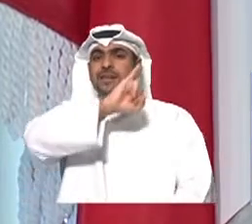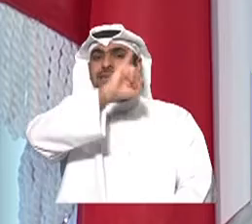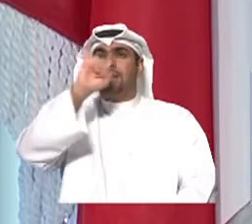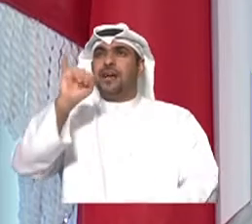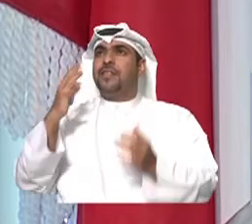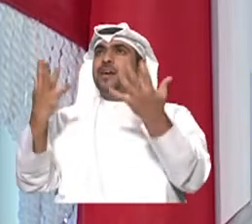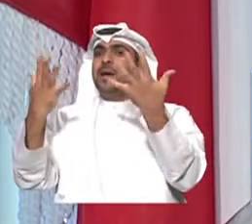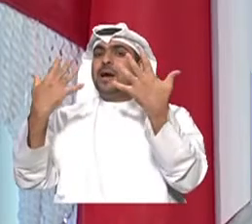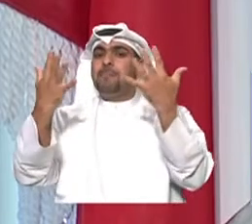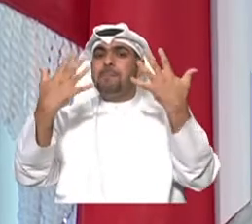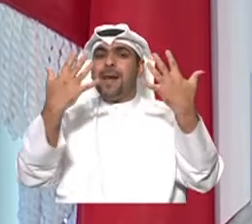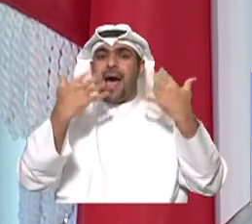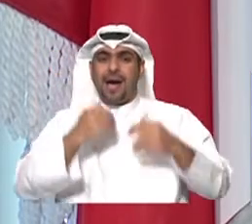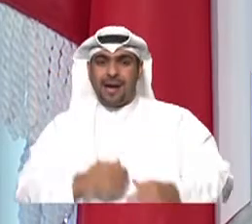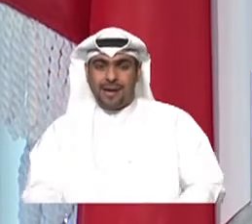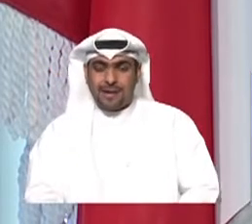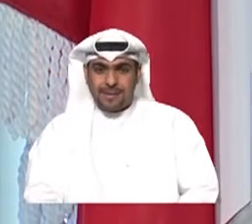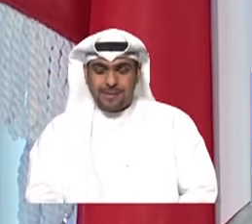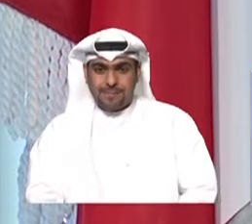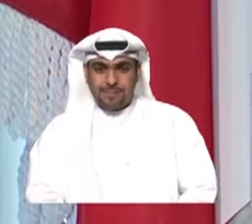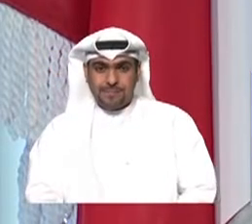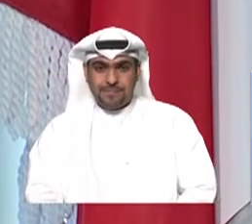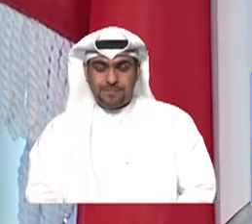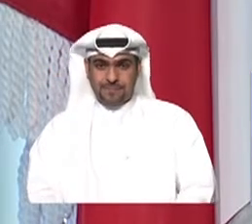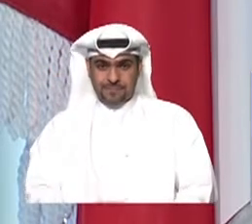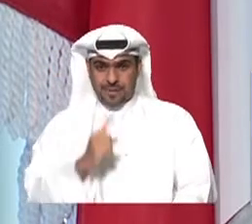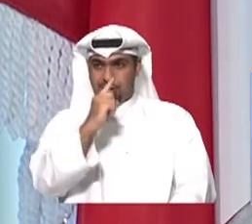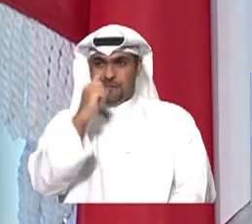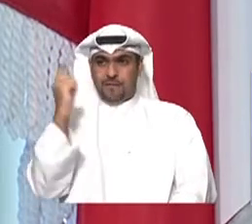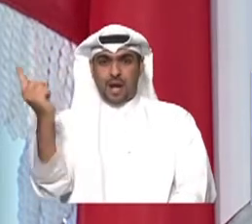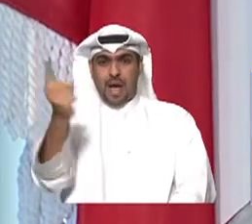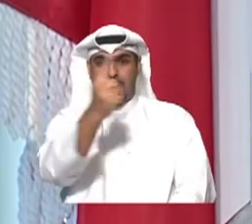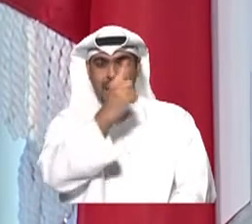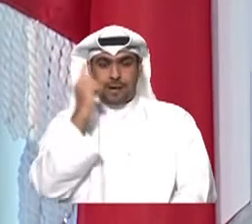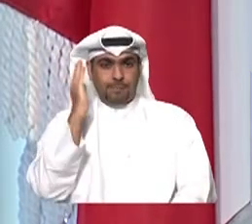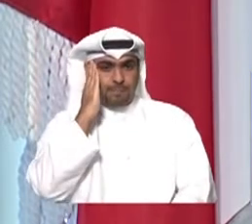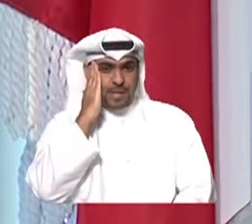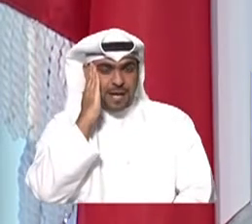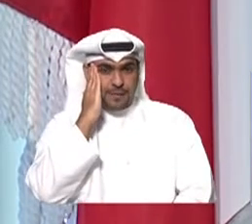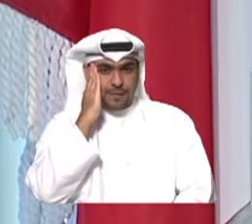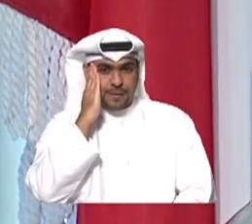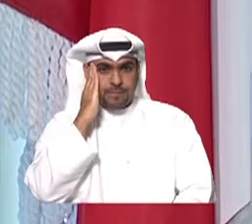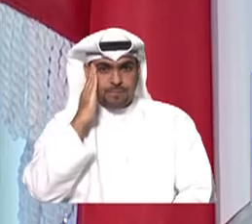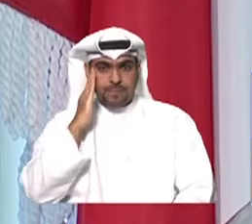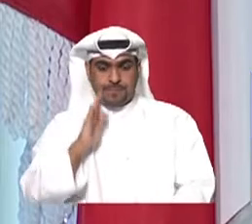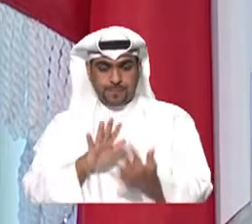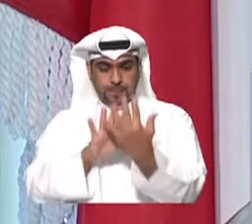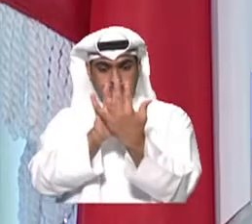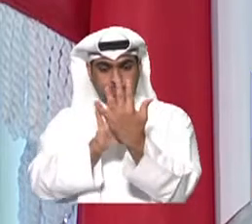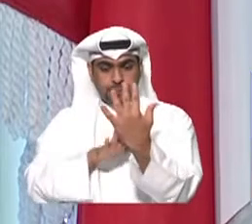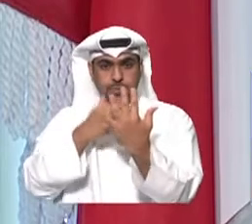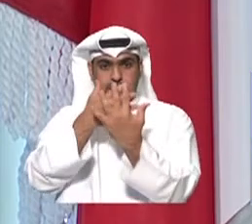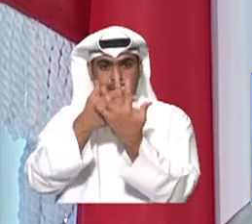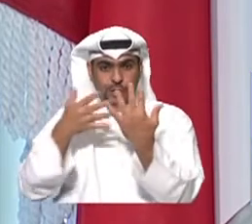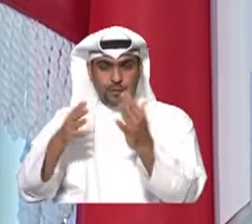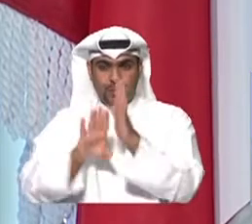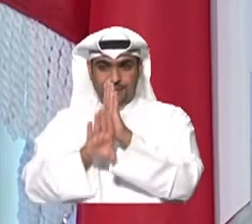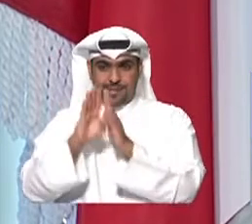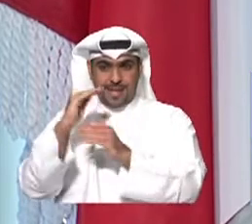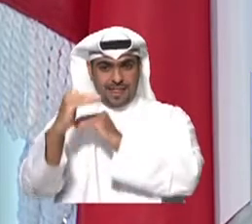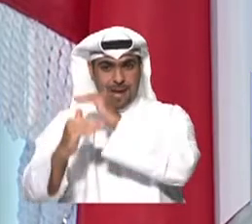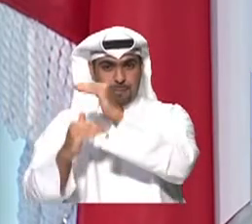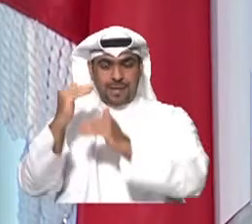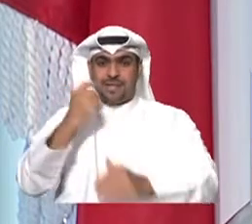لهذه المسألة الحيوية في العالم. فجدول أعمال التنمية 2030 والتحديات